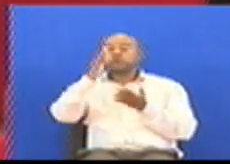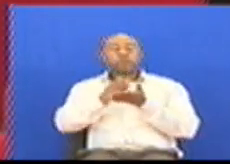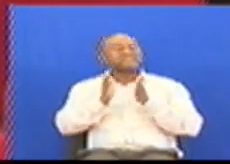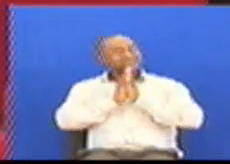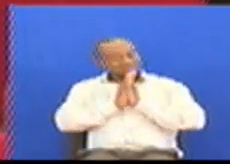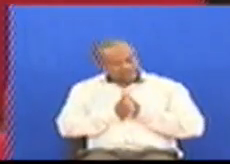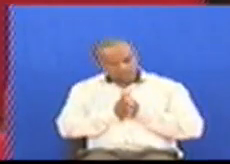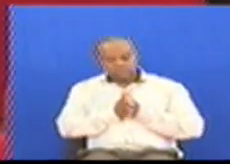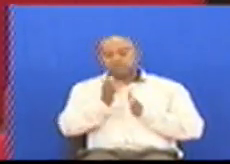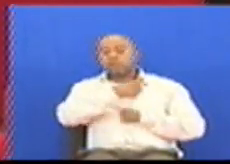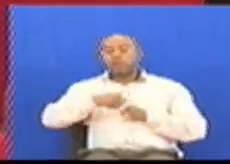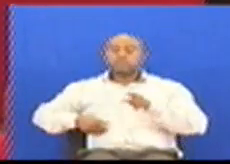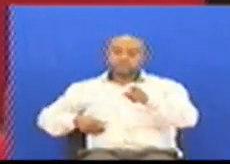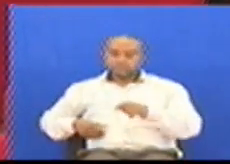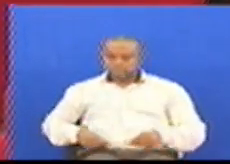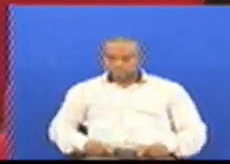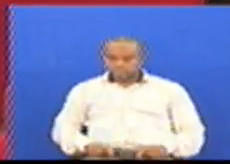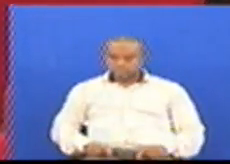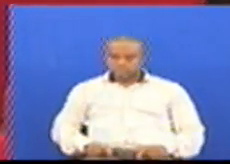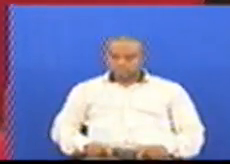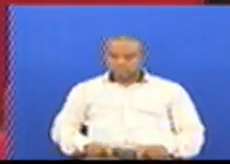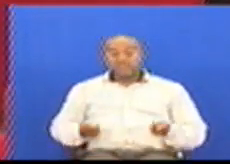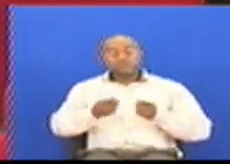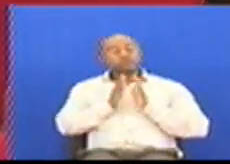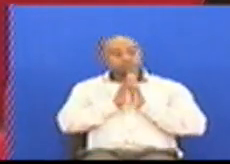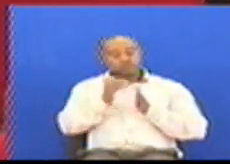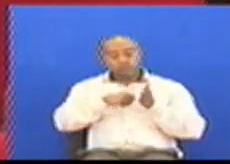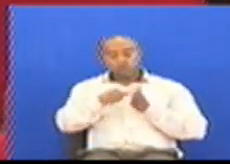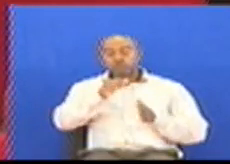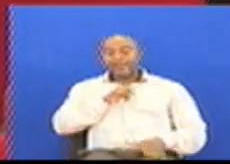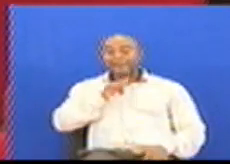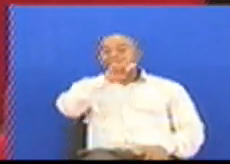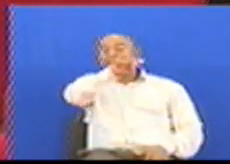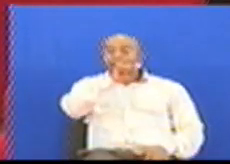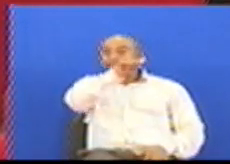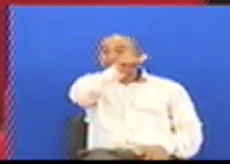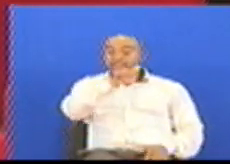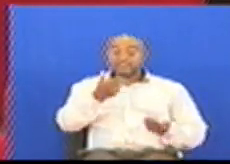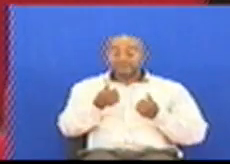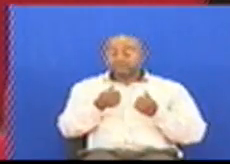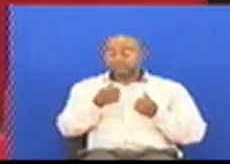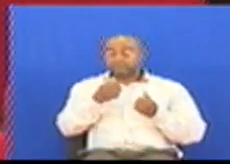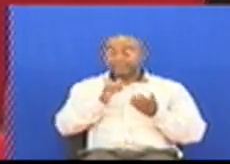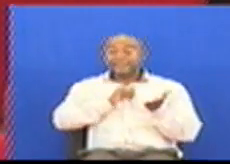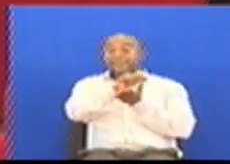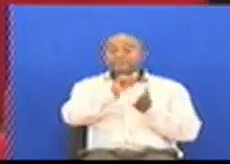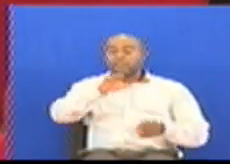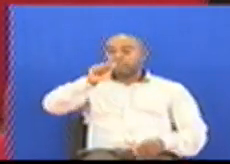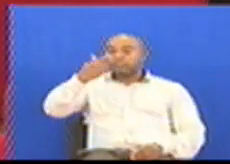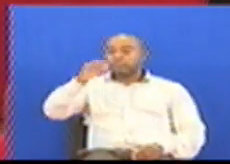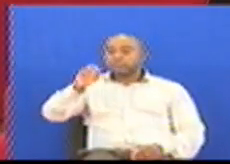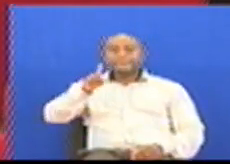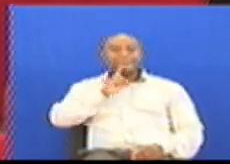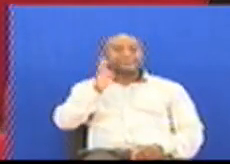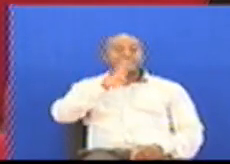Mheshimiwa Rais. Lakini tunamshukuru sana kwa ununuaji wa ndege. Sasa hivi ndege za ATC zinatua kila siku ndani ya mkoa